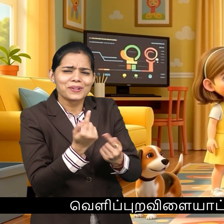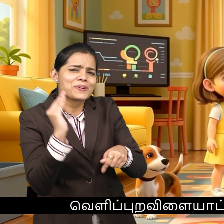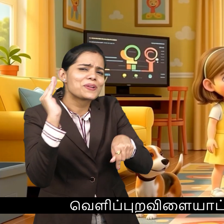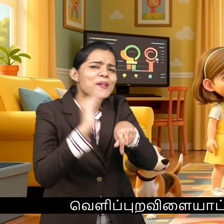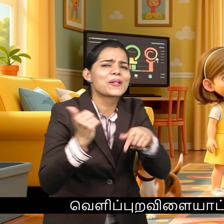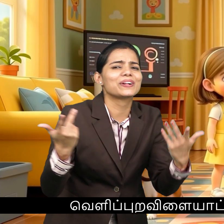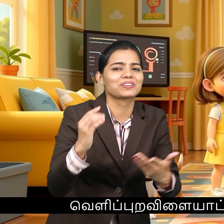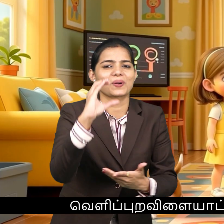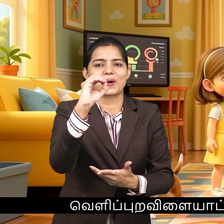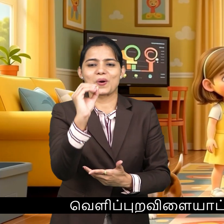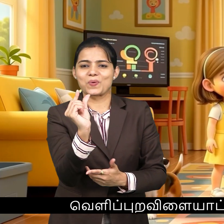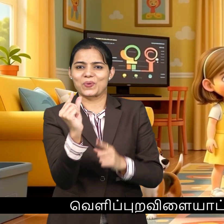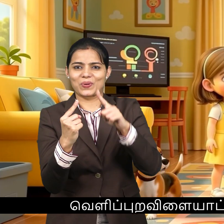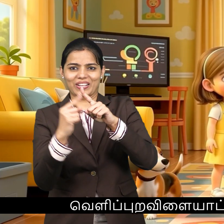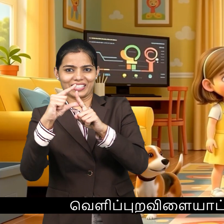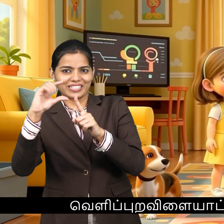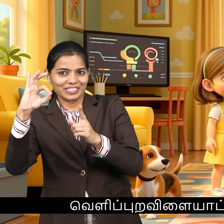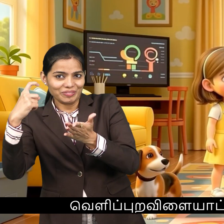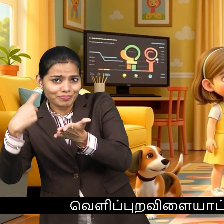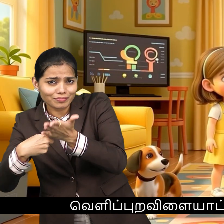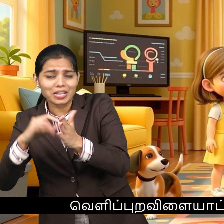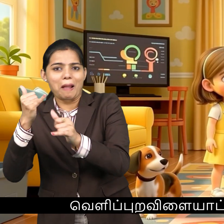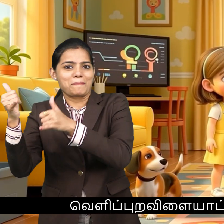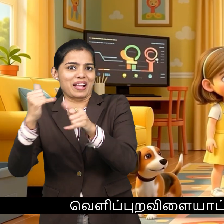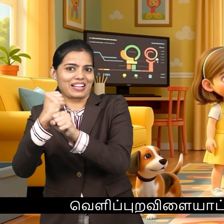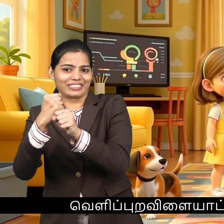வெளிப்புற விளையாட்டுகள் என அழைக்கப்படுகின்றன.